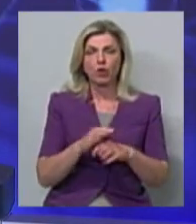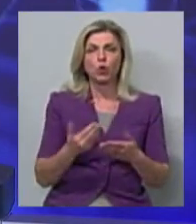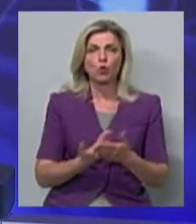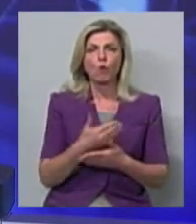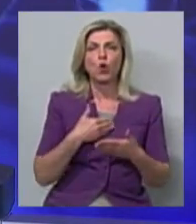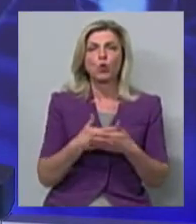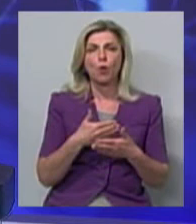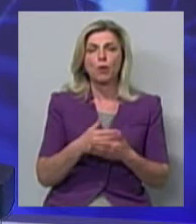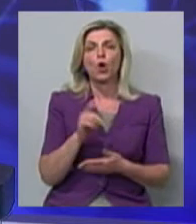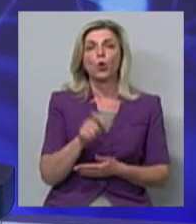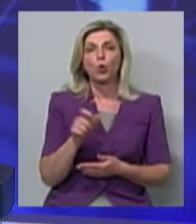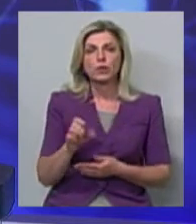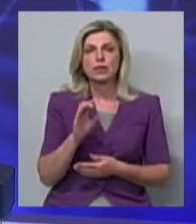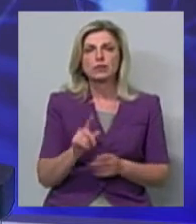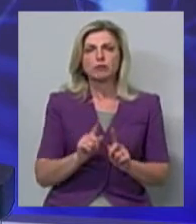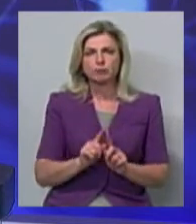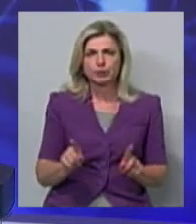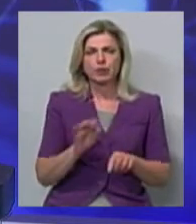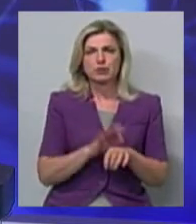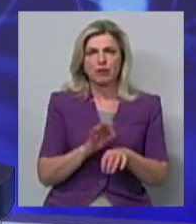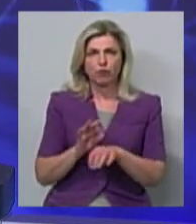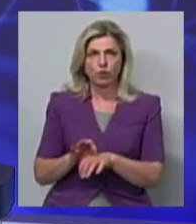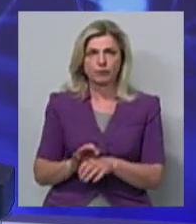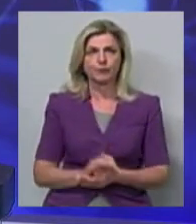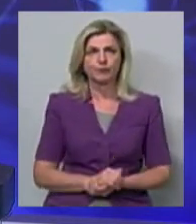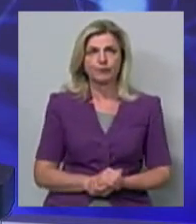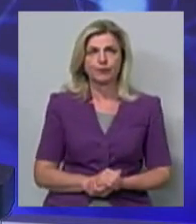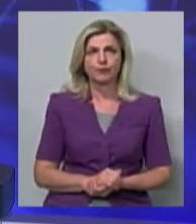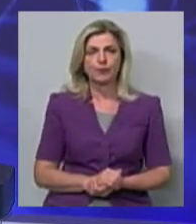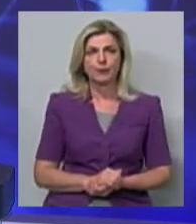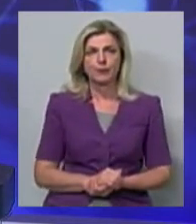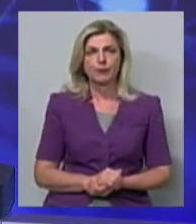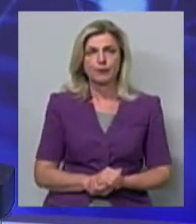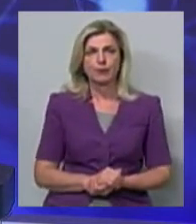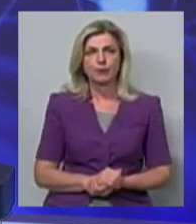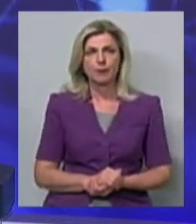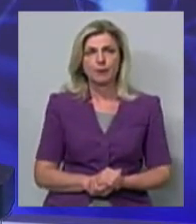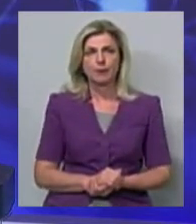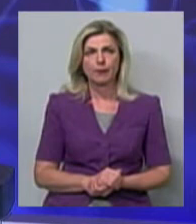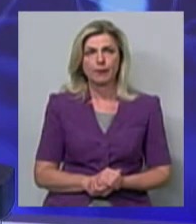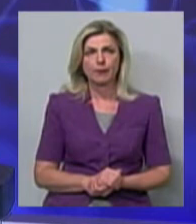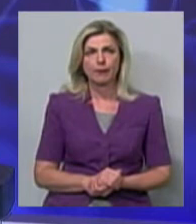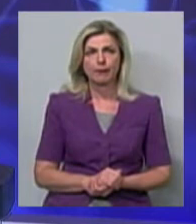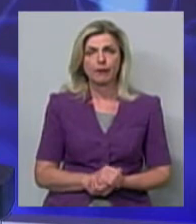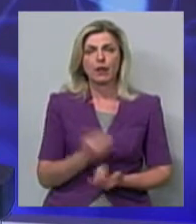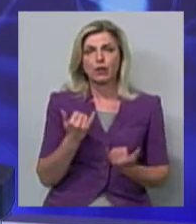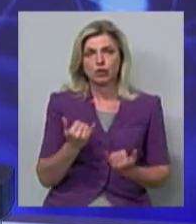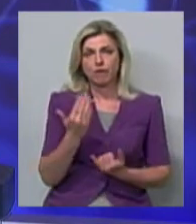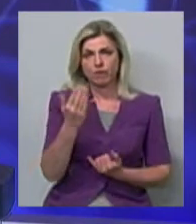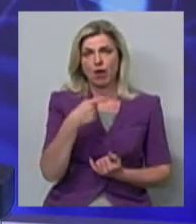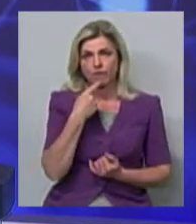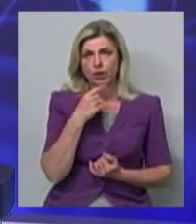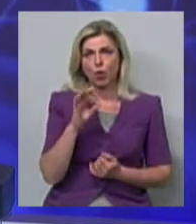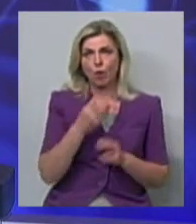людей з рідкісними захворюваннями «Орфанні синиці Миколаївщини». Це, як ви щойно повідомили про це,